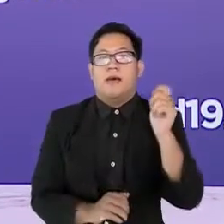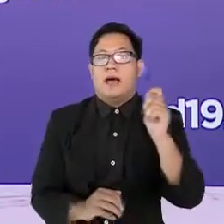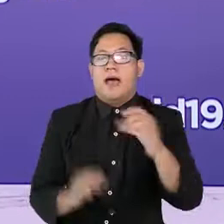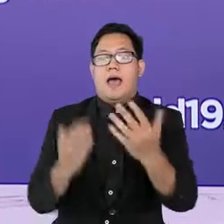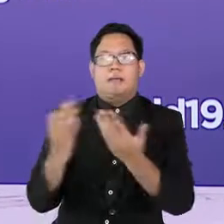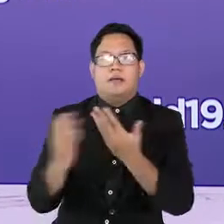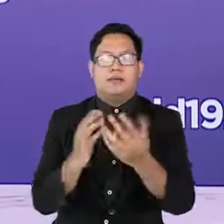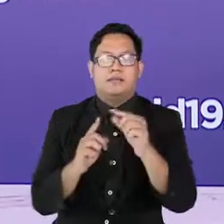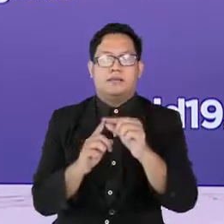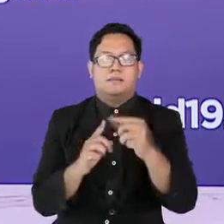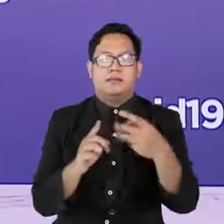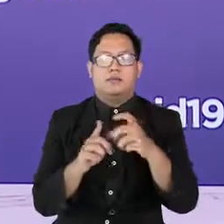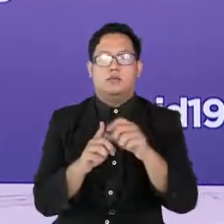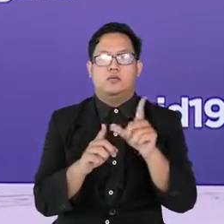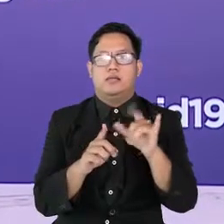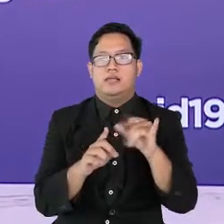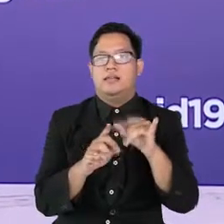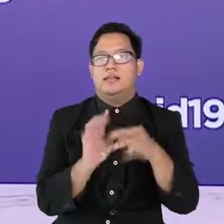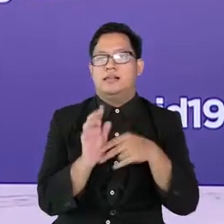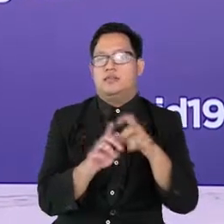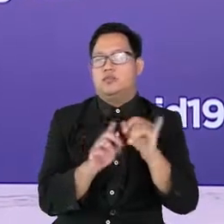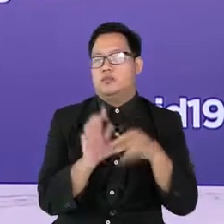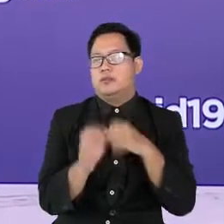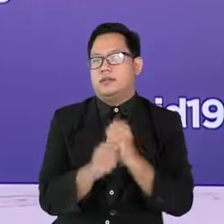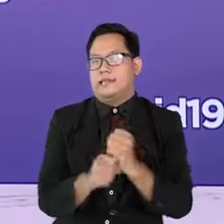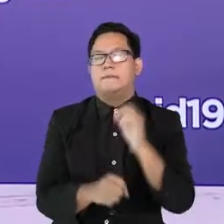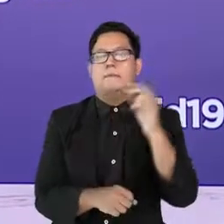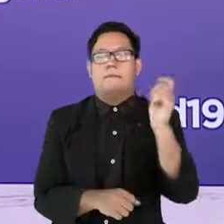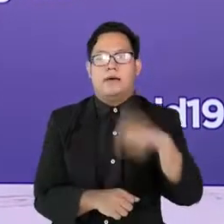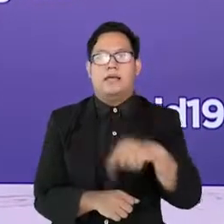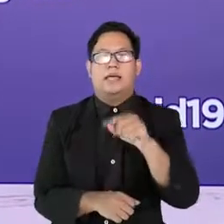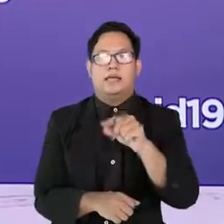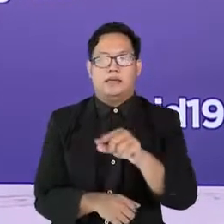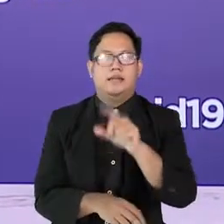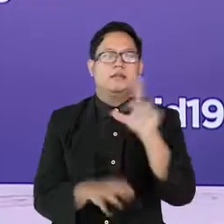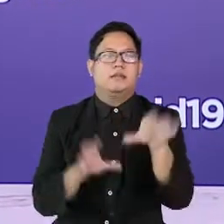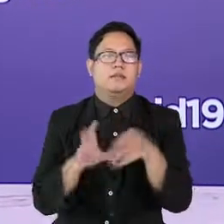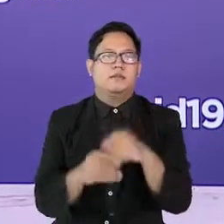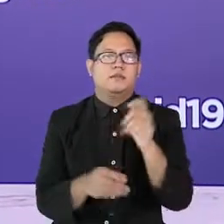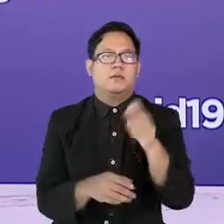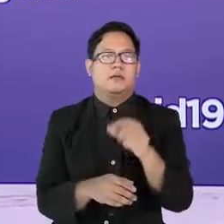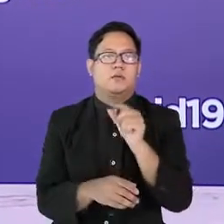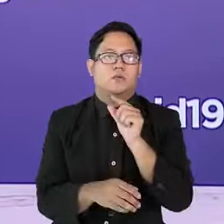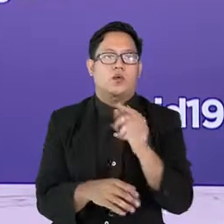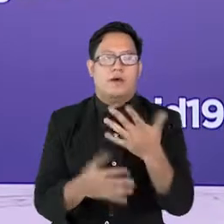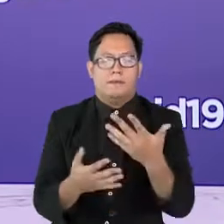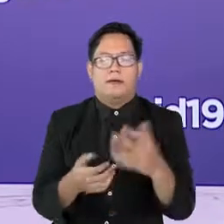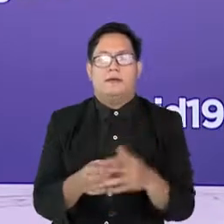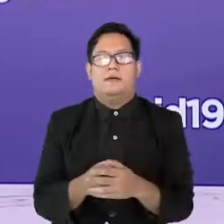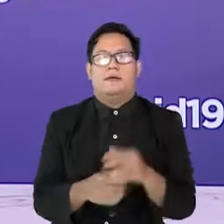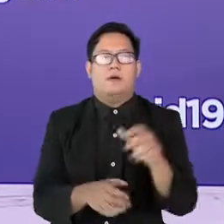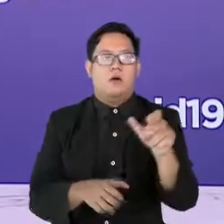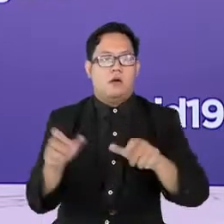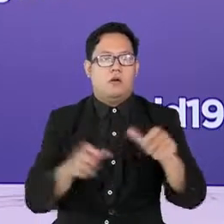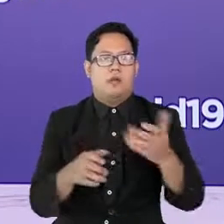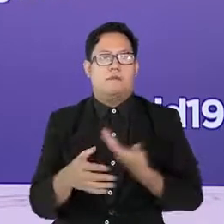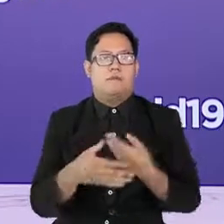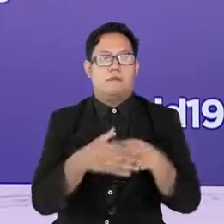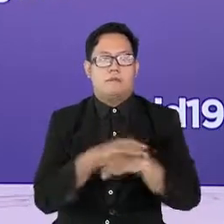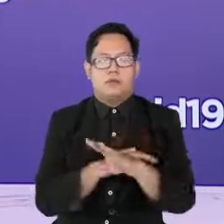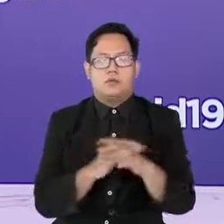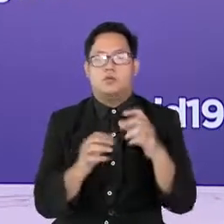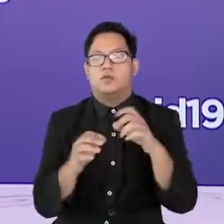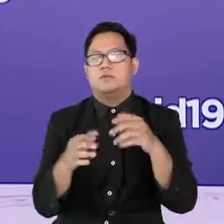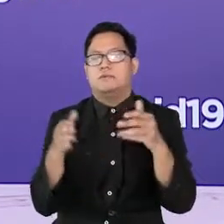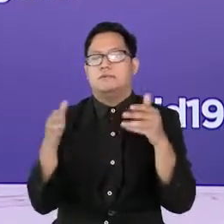lindungi juga akan diterapkan untuk skrining pegawai dan pengunjung yang masuk di sektor logistik transportasi dan distribusi